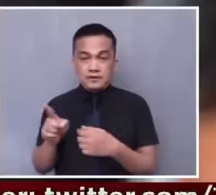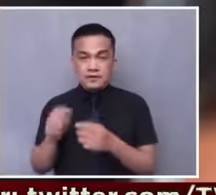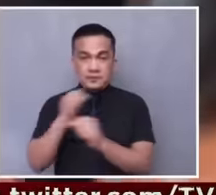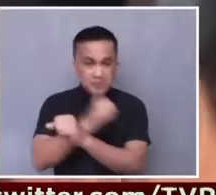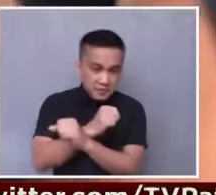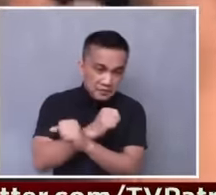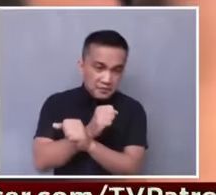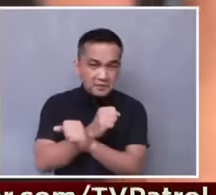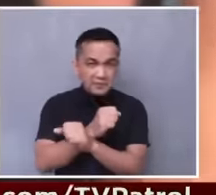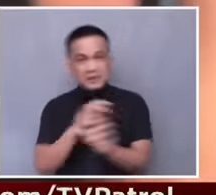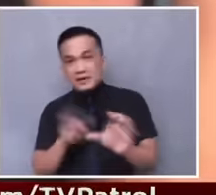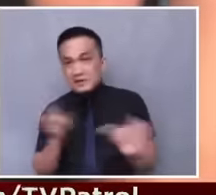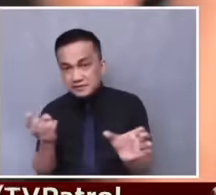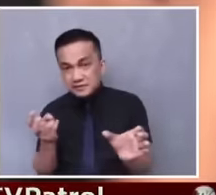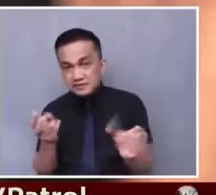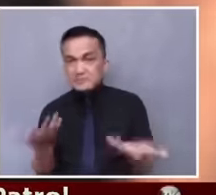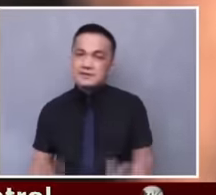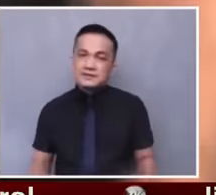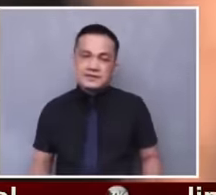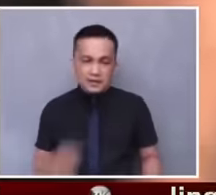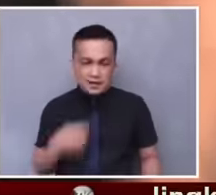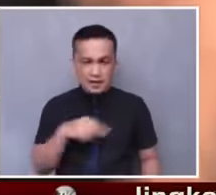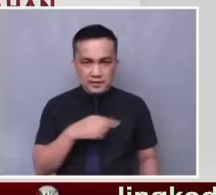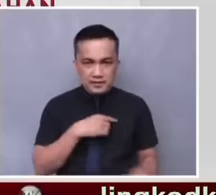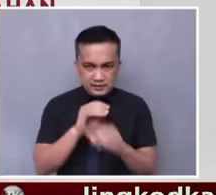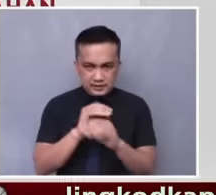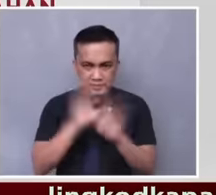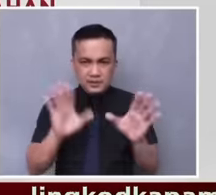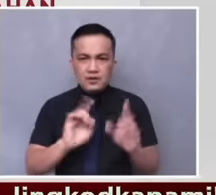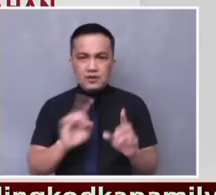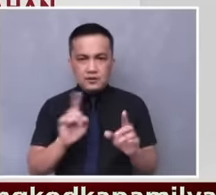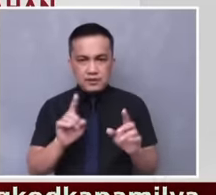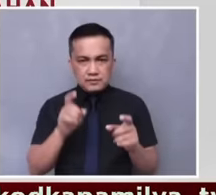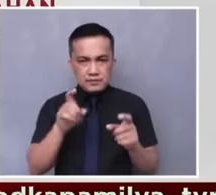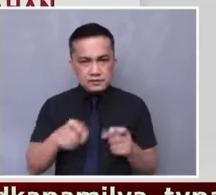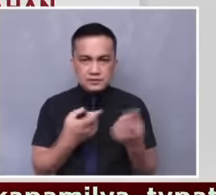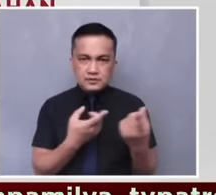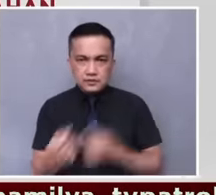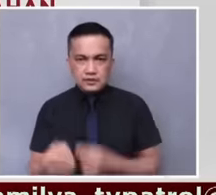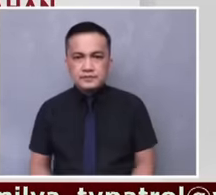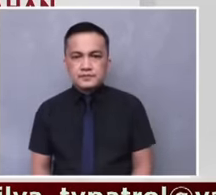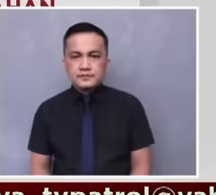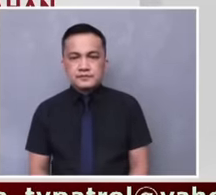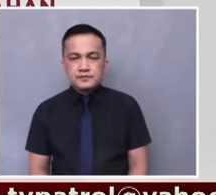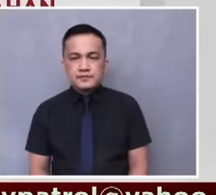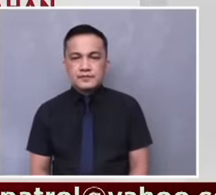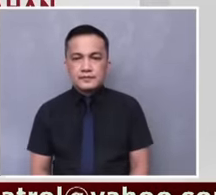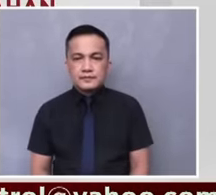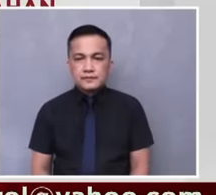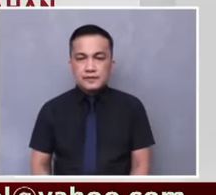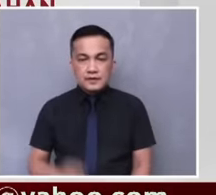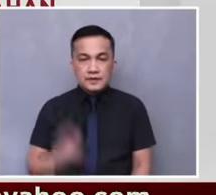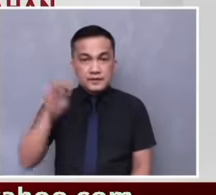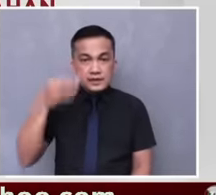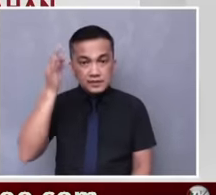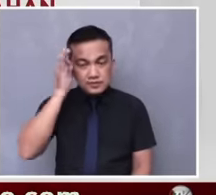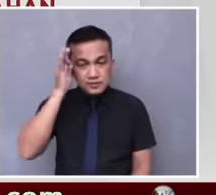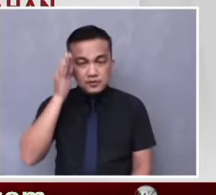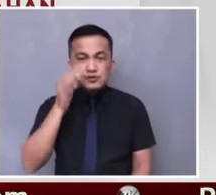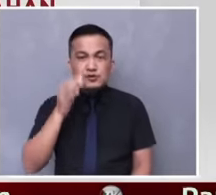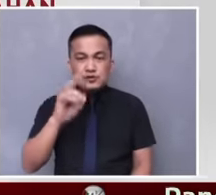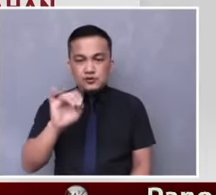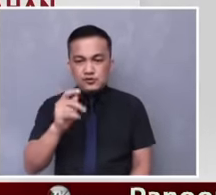umaalis. Sa amin, klaro sa amin kung anong dapat namin gawin. Ginagalang naman ang federalismo ng dugong dakilang samahan